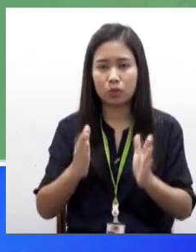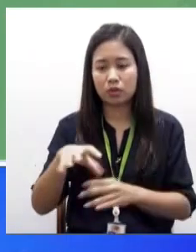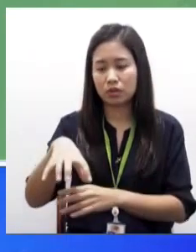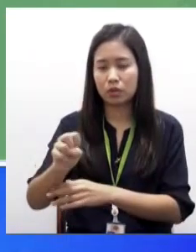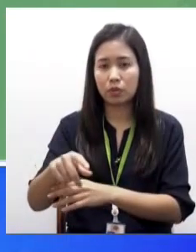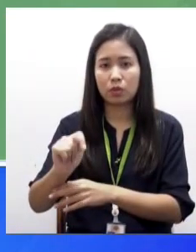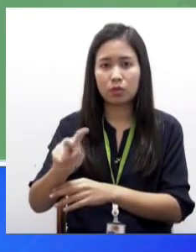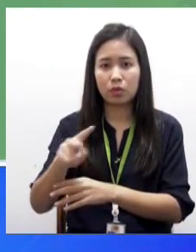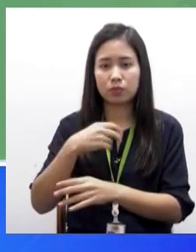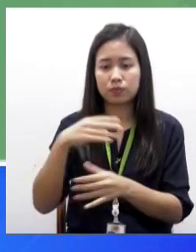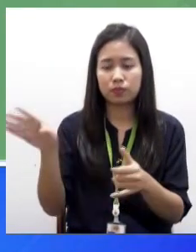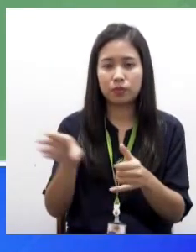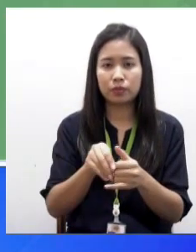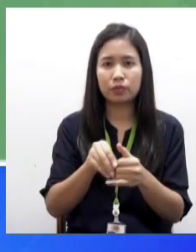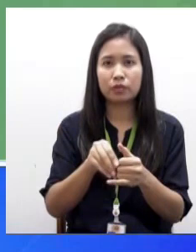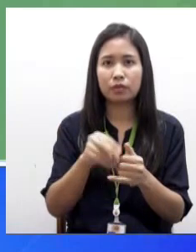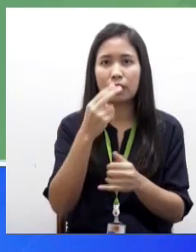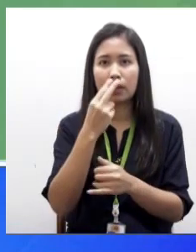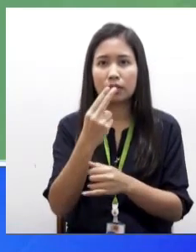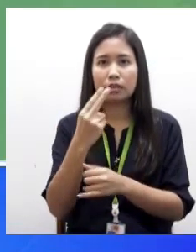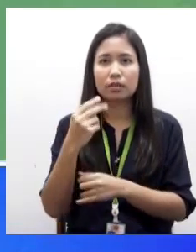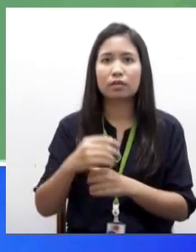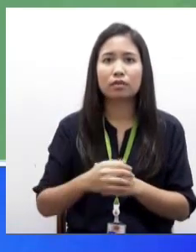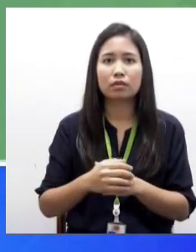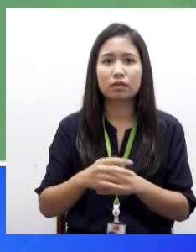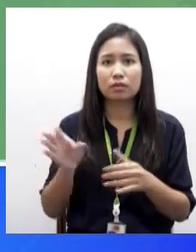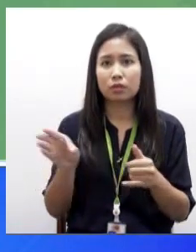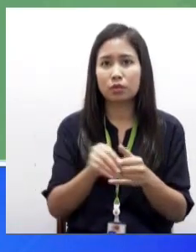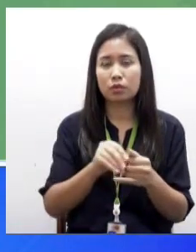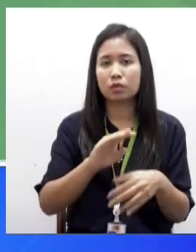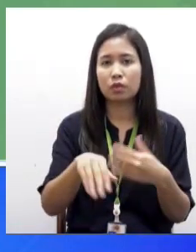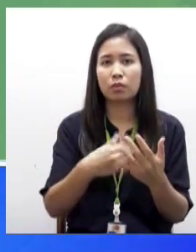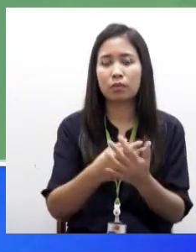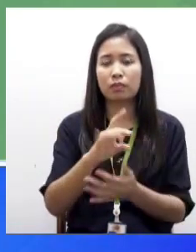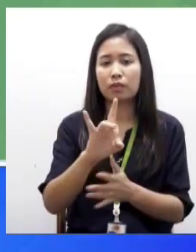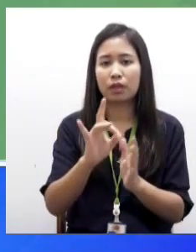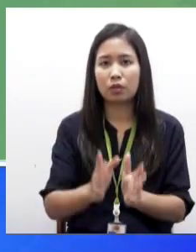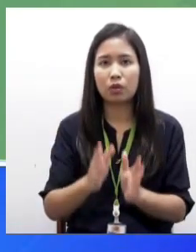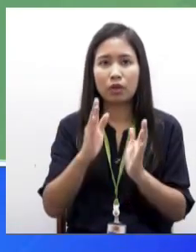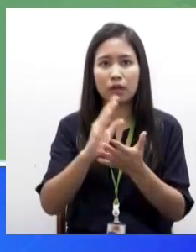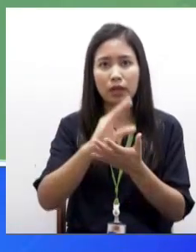เมษายนมีบุคลากรเหล่านี้ติดเชื้ออยู่ 8ซึ่งจะเป็นข้าราชการครูอยู่ 2ครับเป็นนักเรียนอยู่ 6